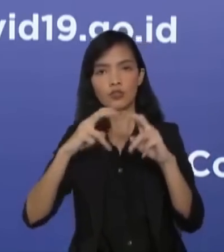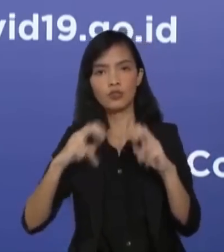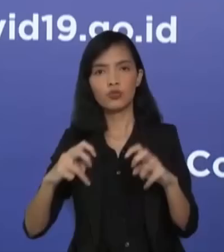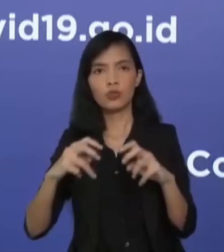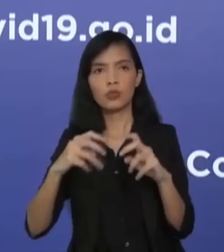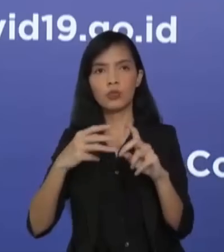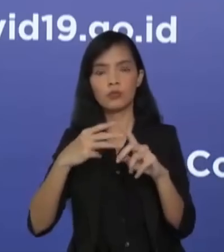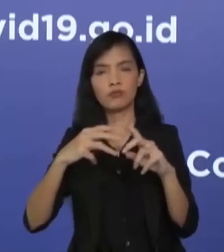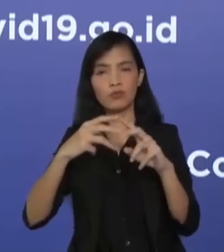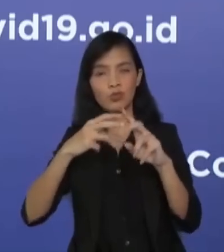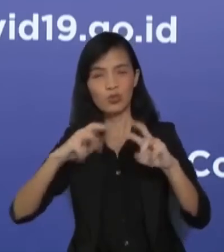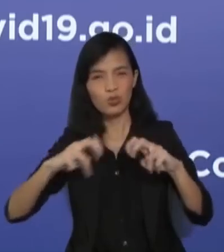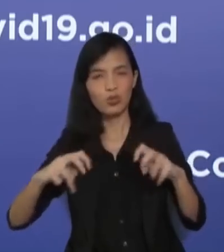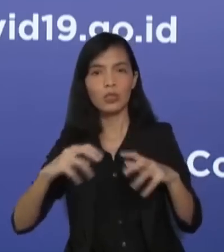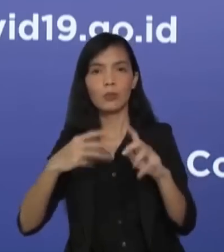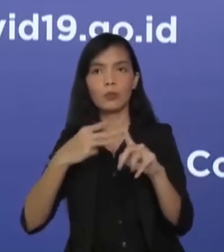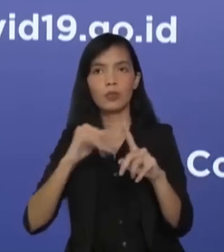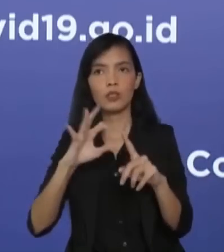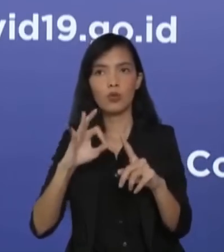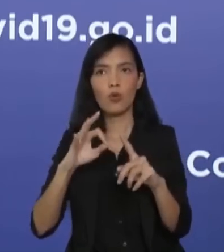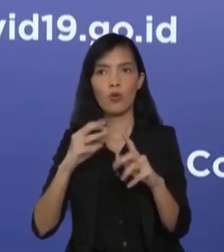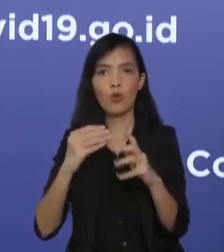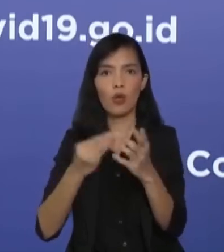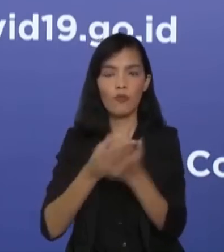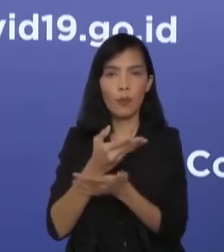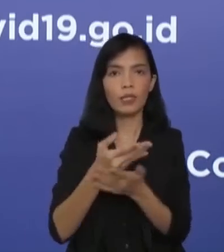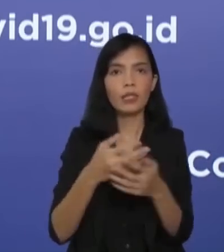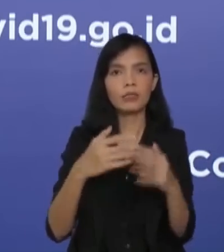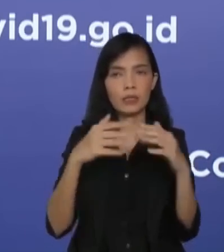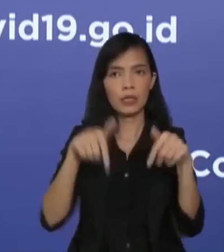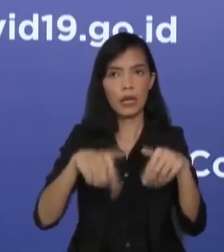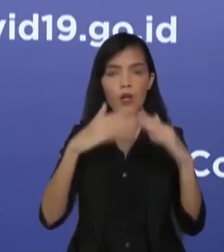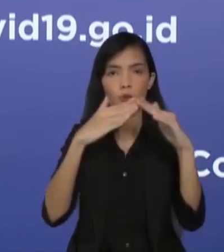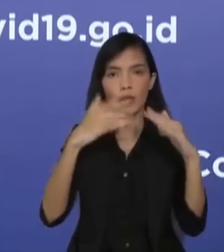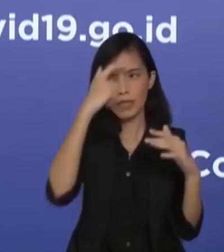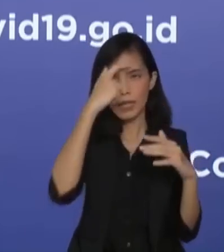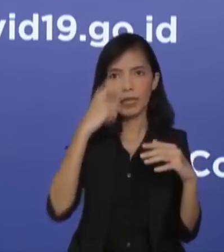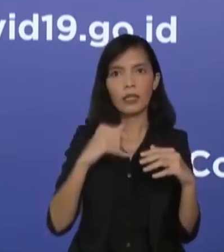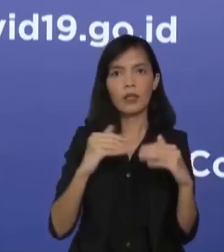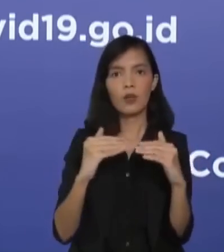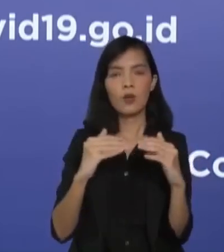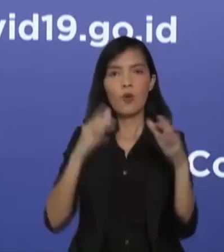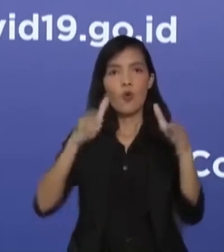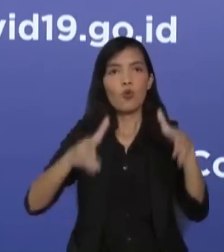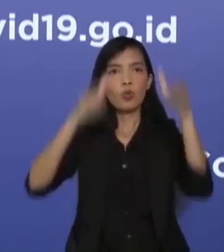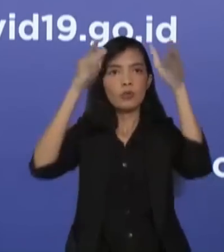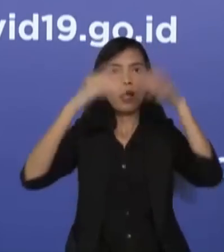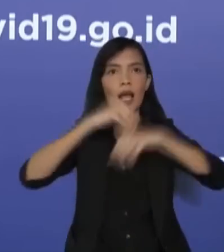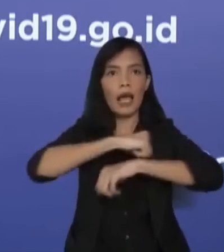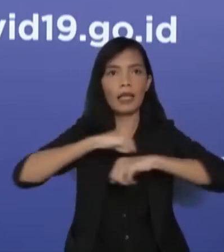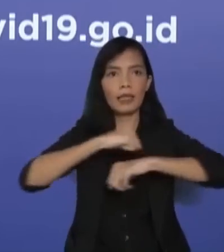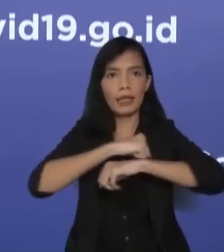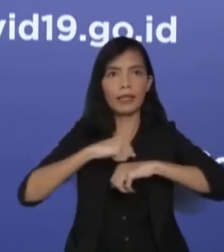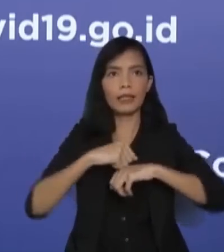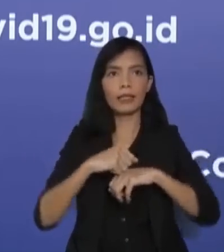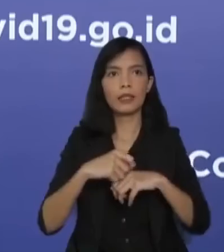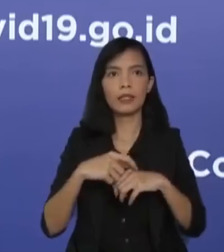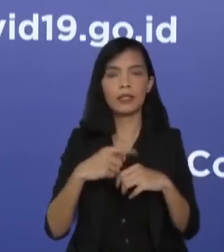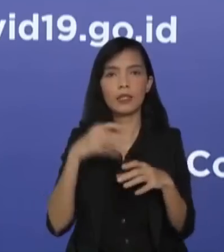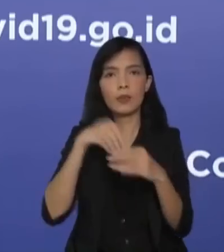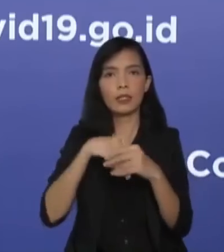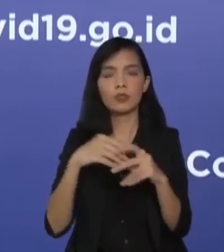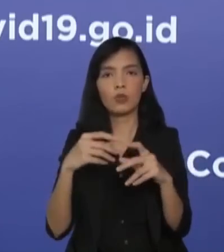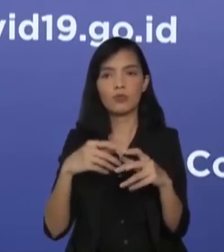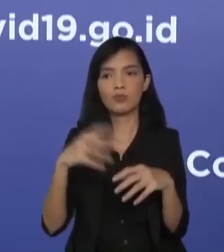saat ini sedang dilakukan uji klinis, terutama di Rumah Sakit Wisma Atlet, terutama untuk bahan-bahan seperti jahe merah,